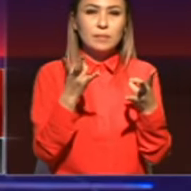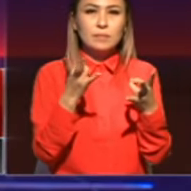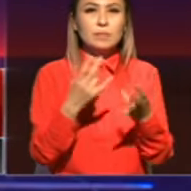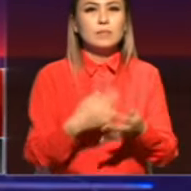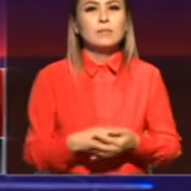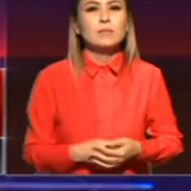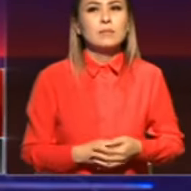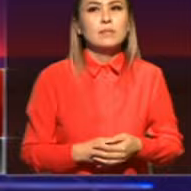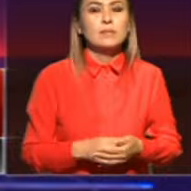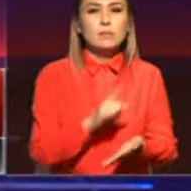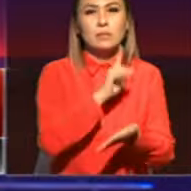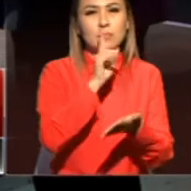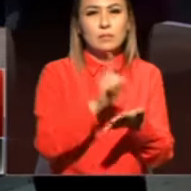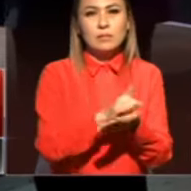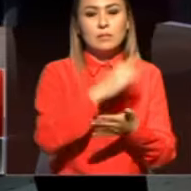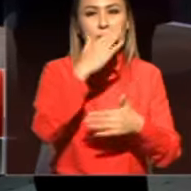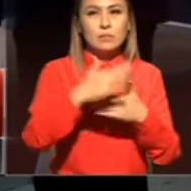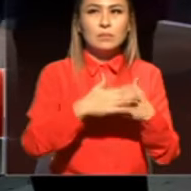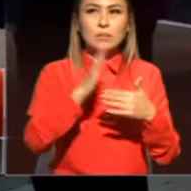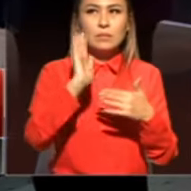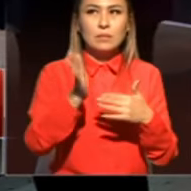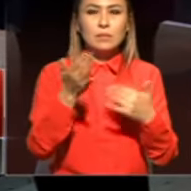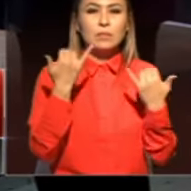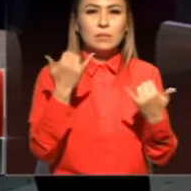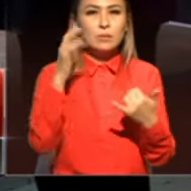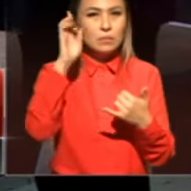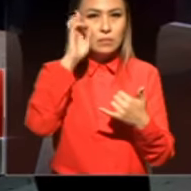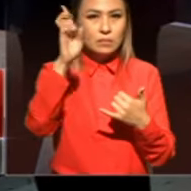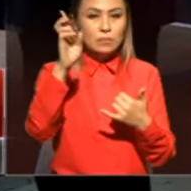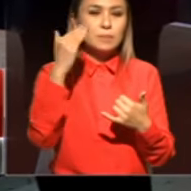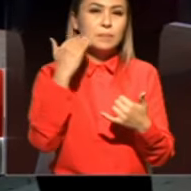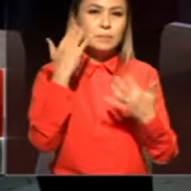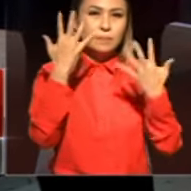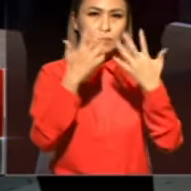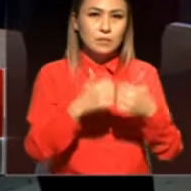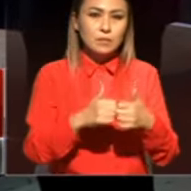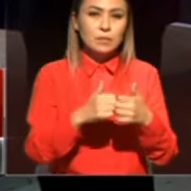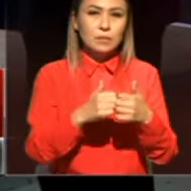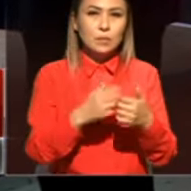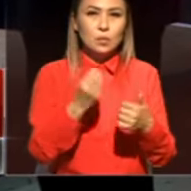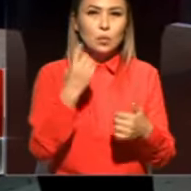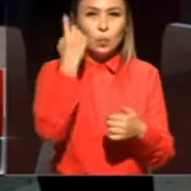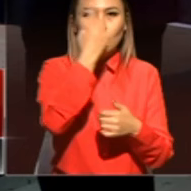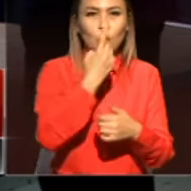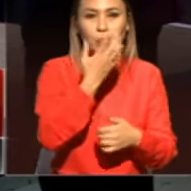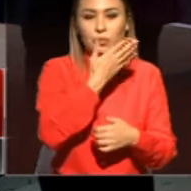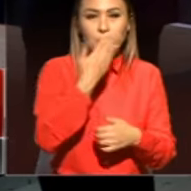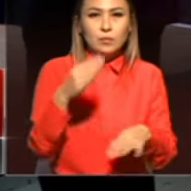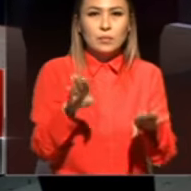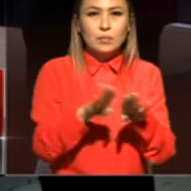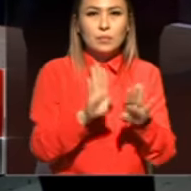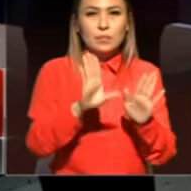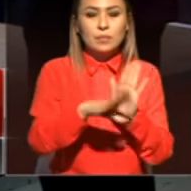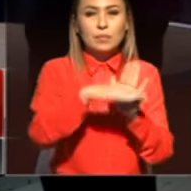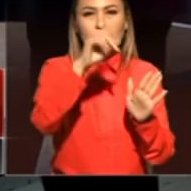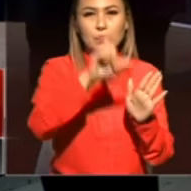Енді ол міндет алдыда тұр. Мына қазіргі үкімет, Бектеновтің үкіметі келгелі бір жыл уақыт болған жоқ, бірақ ондай мәселені